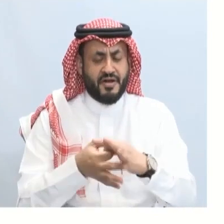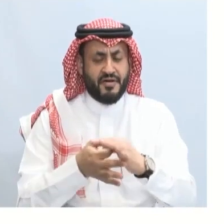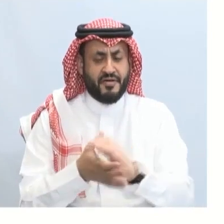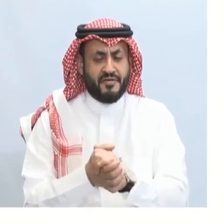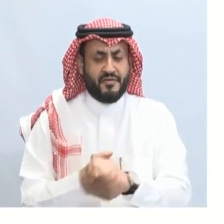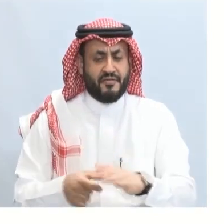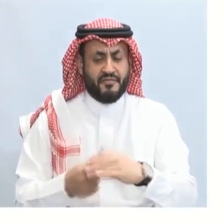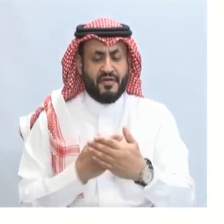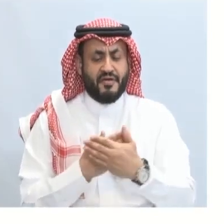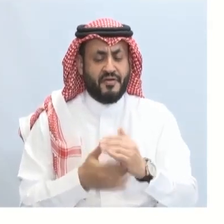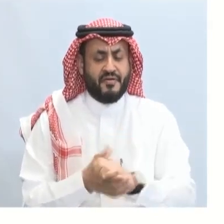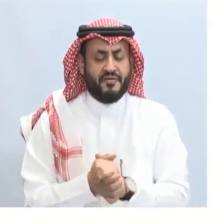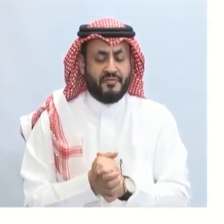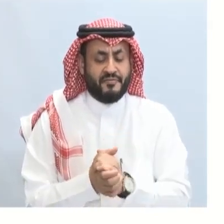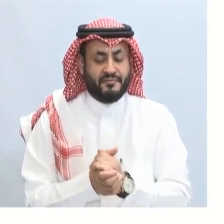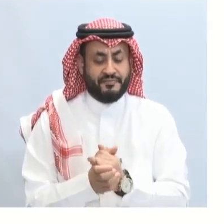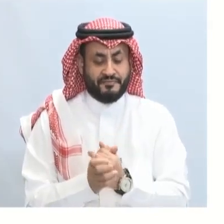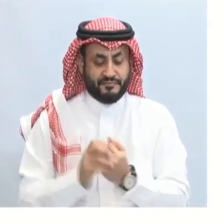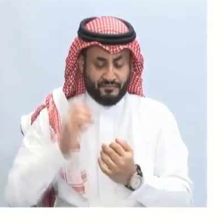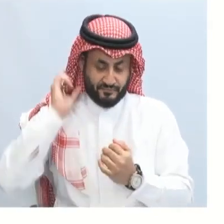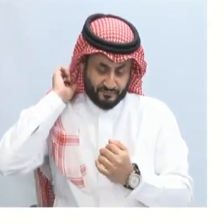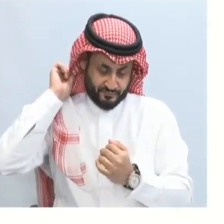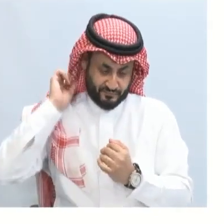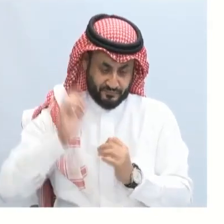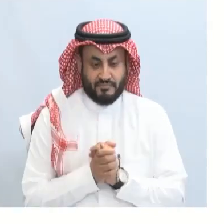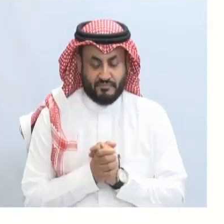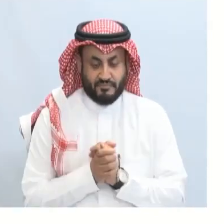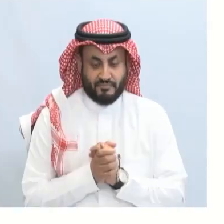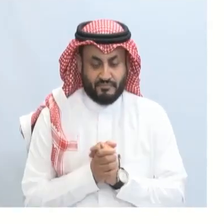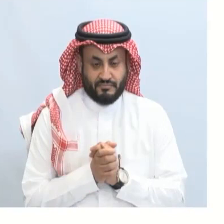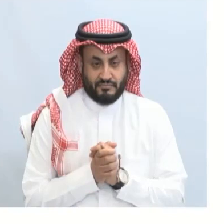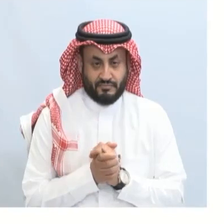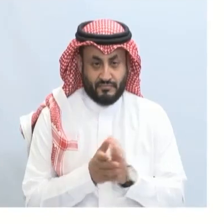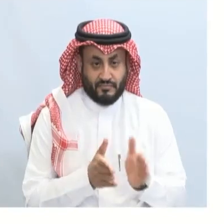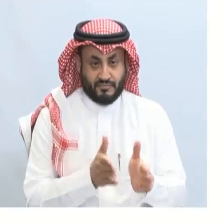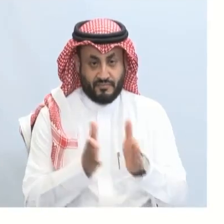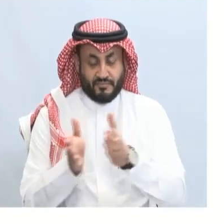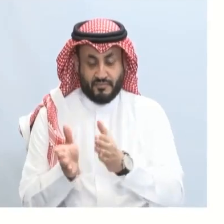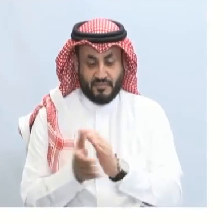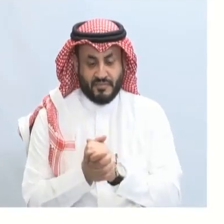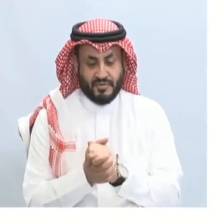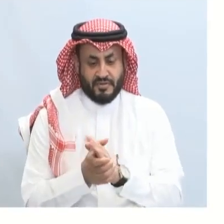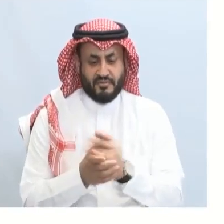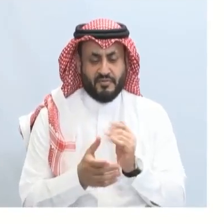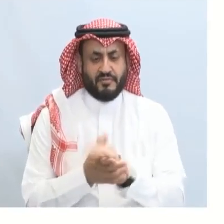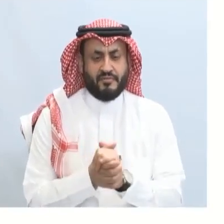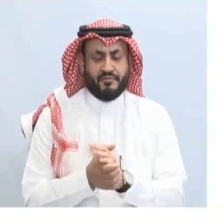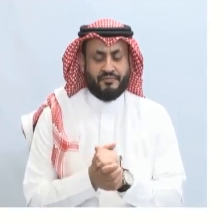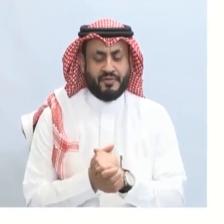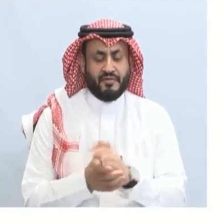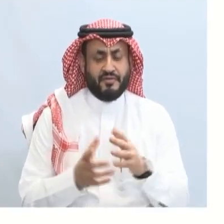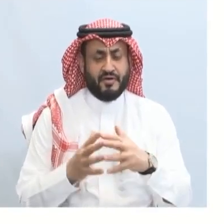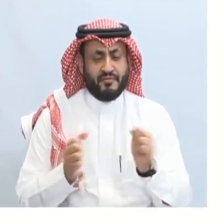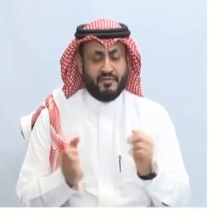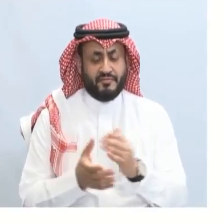المسؤوليه والاعتماد على النفس والثقه بها ننتقل الان الى مفاهيم درسنا لهذا